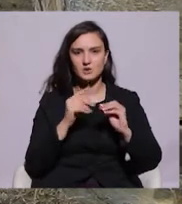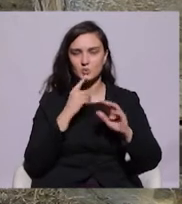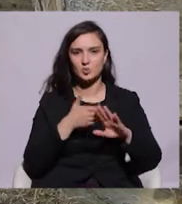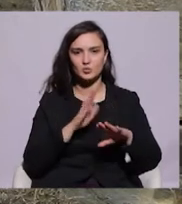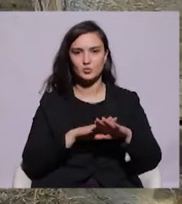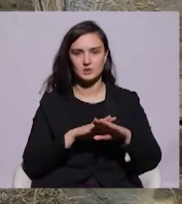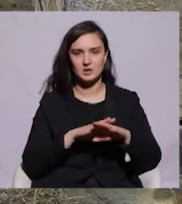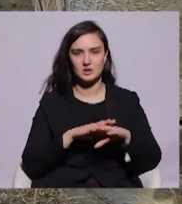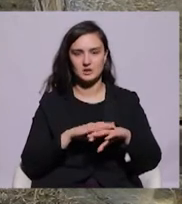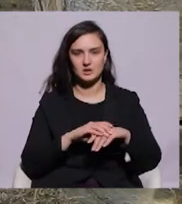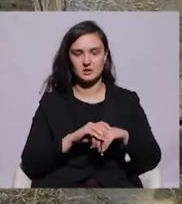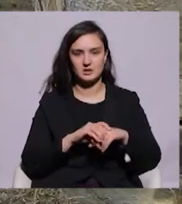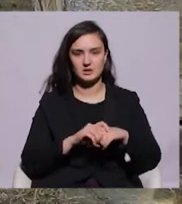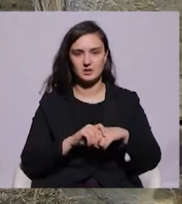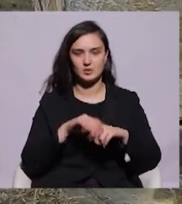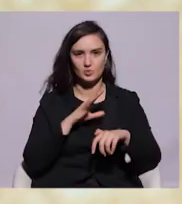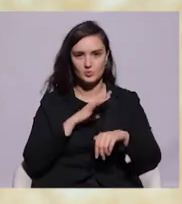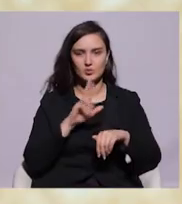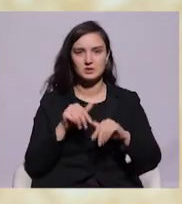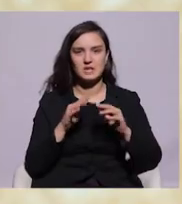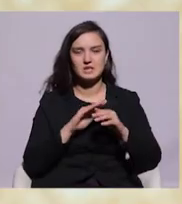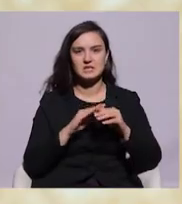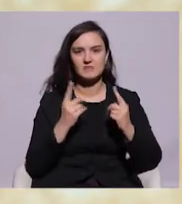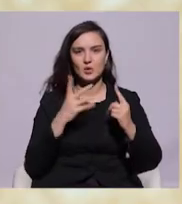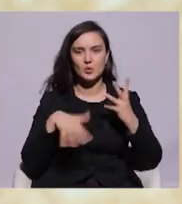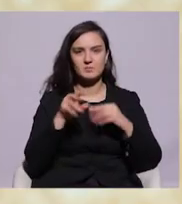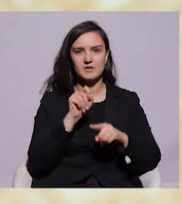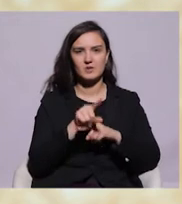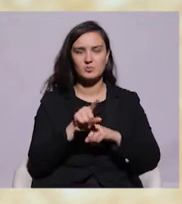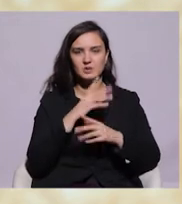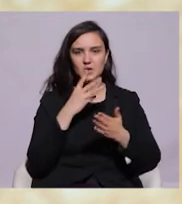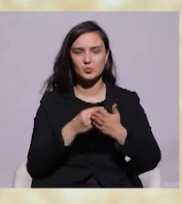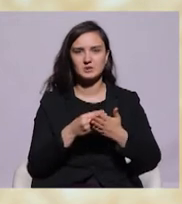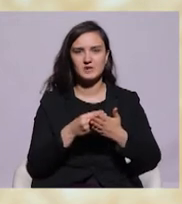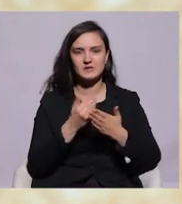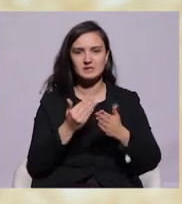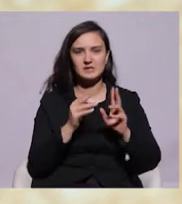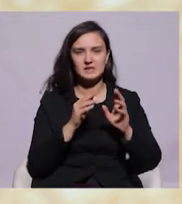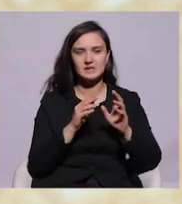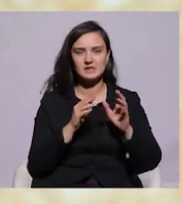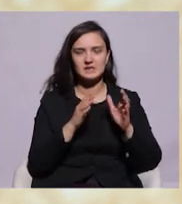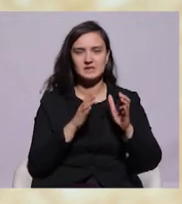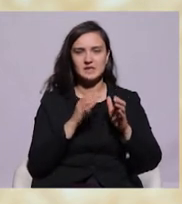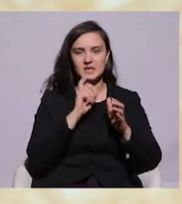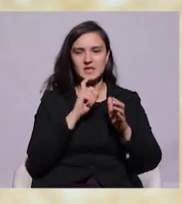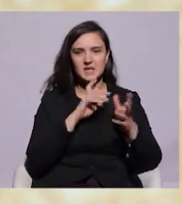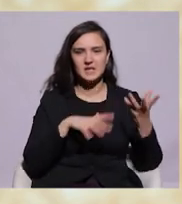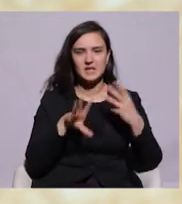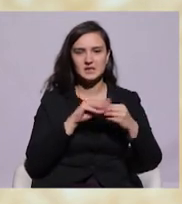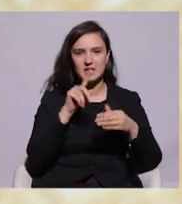ყველაზე უფრო რთულად მოსაქცევი ანუ ფენომენია და დიდგვაროვნებს ევალებოდათ მერე საკუთრივ თავიანთი თემის